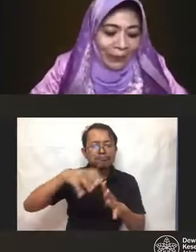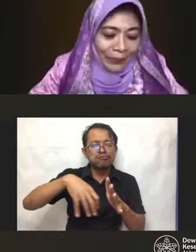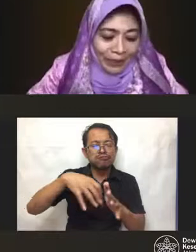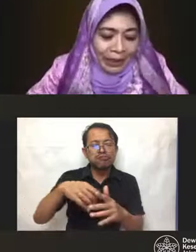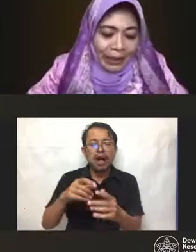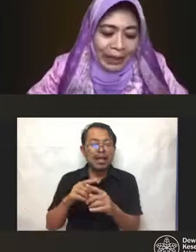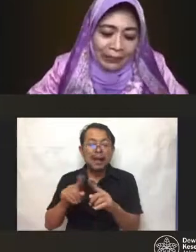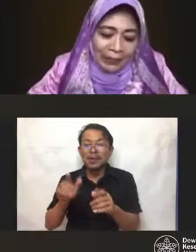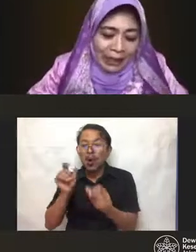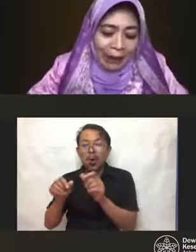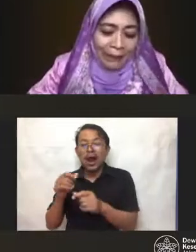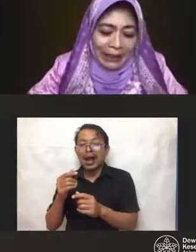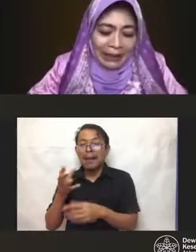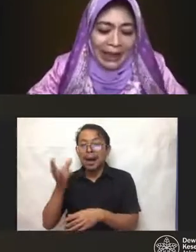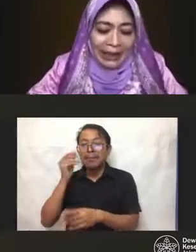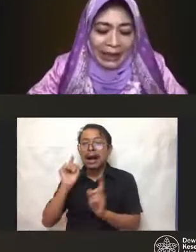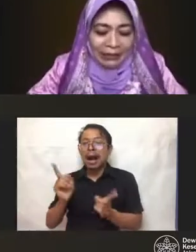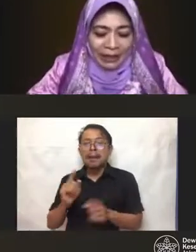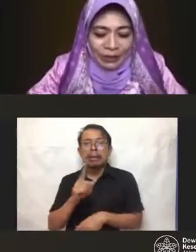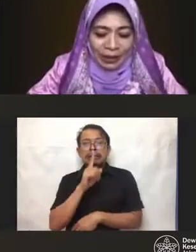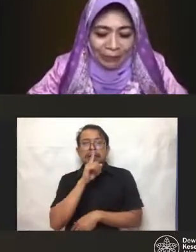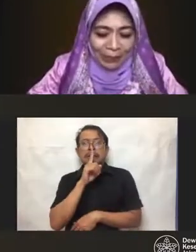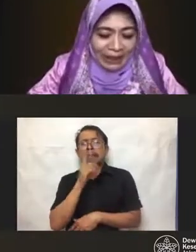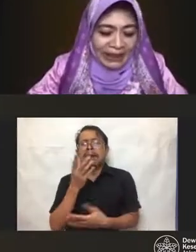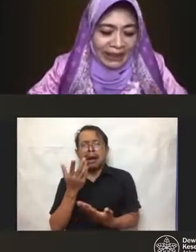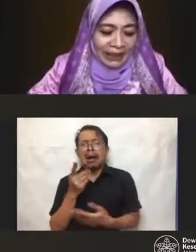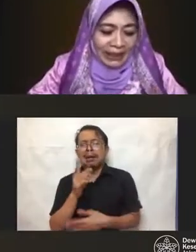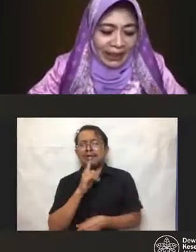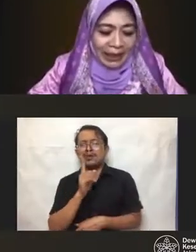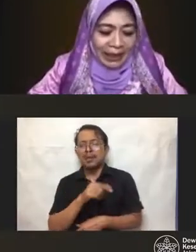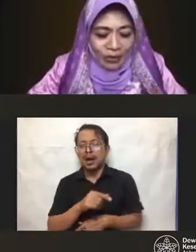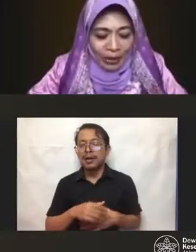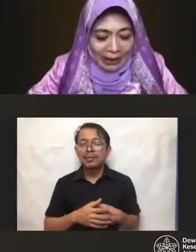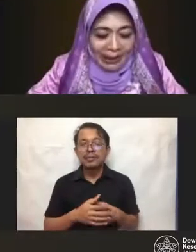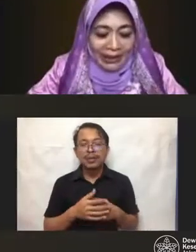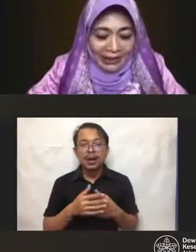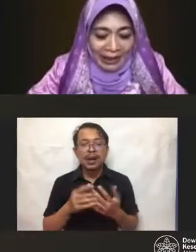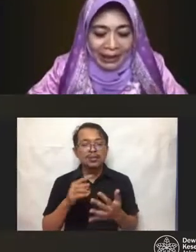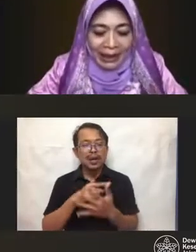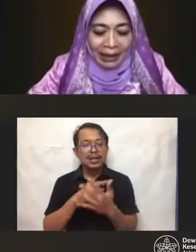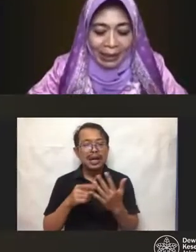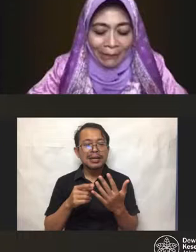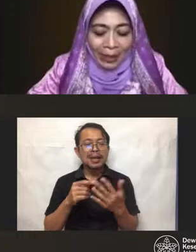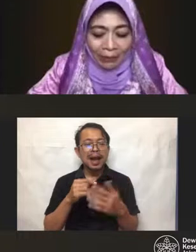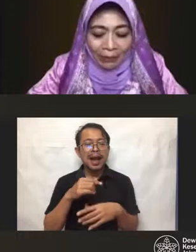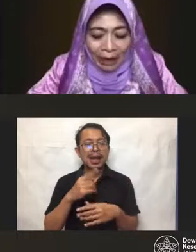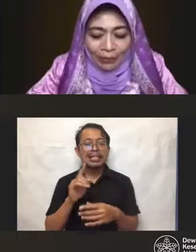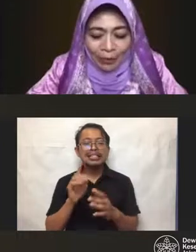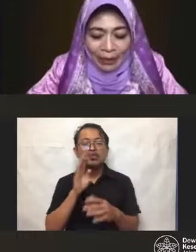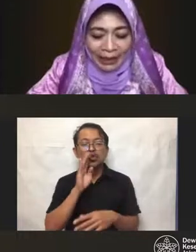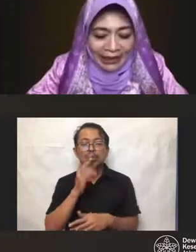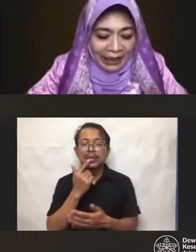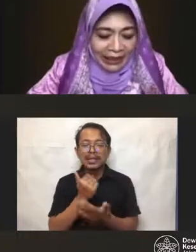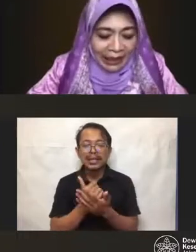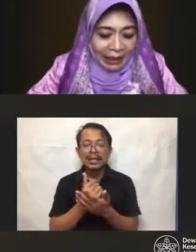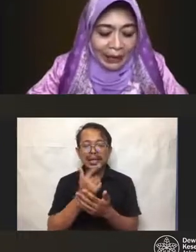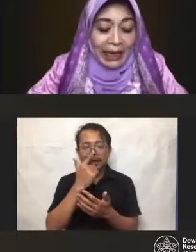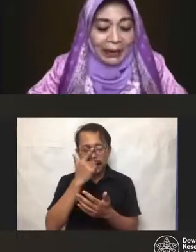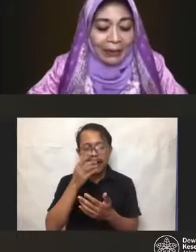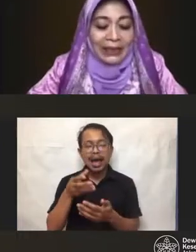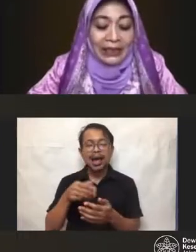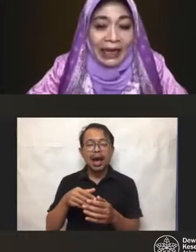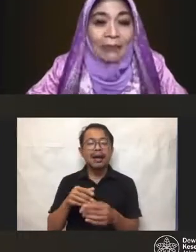saja. Demikianlah paling tidak ada 5 isu yang penting dijelaskan dalam penguatan literasi agama. Melalui penguatan literasi